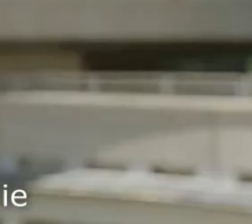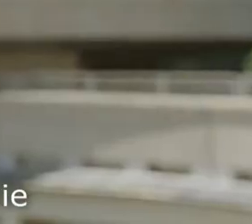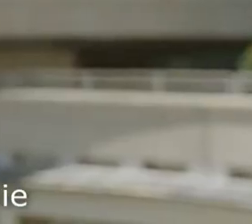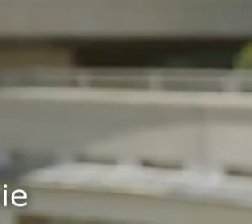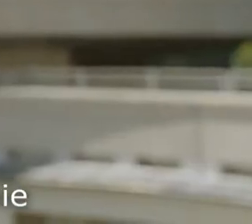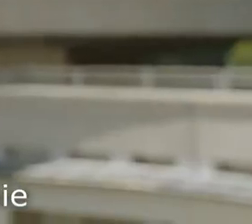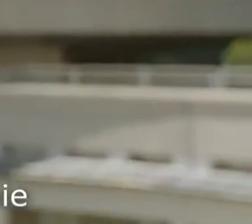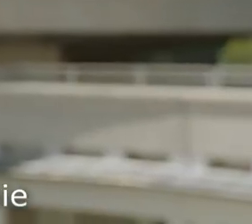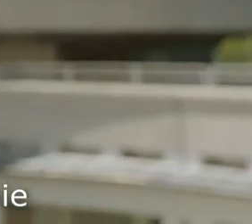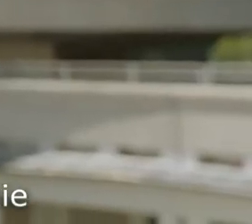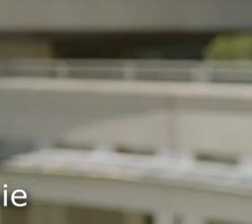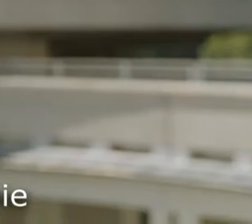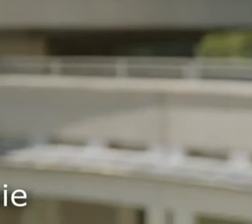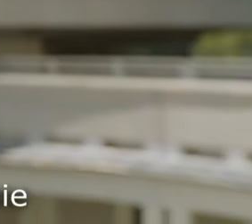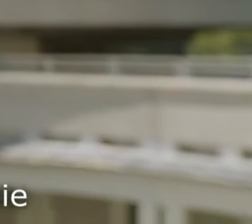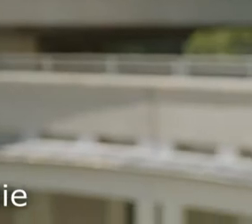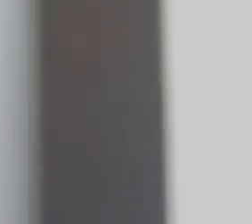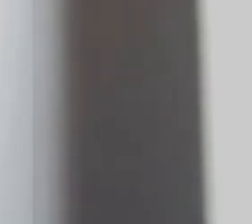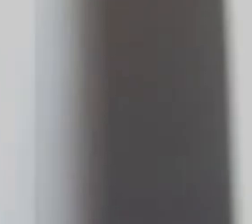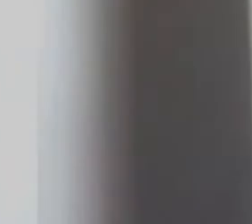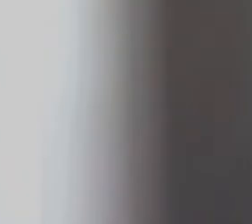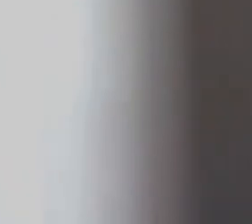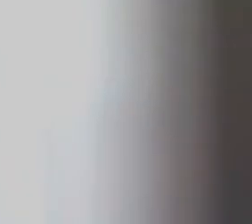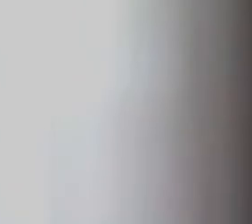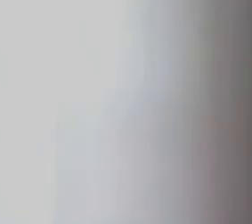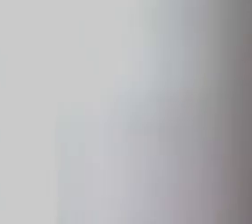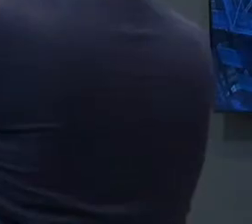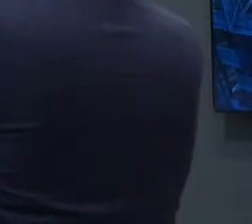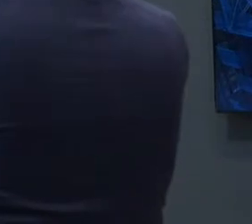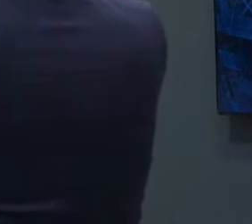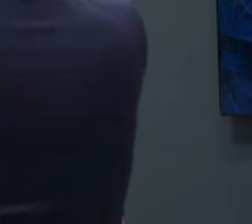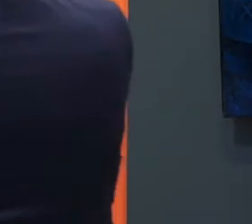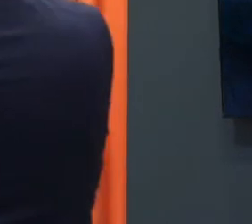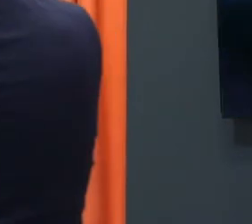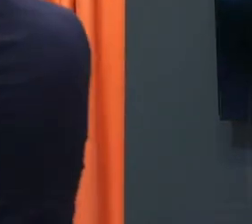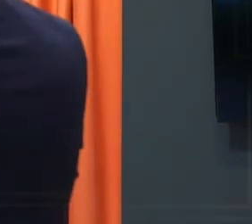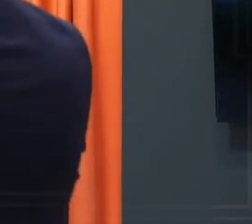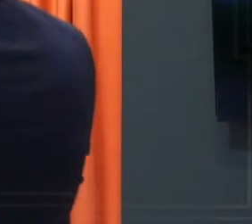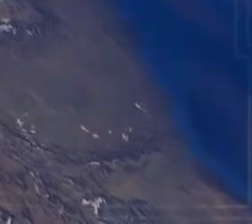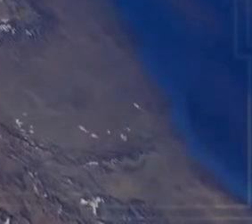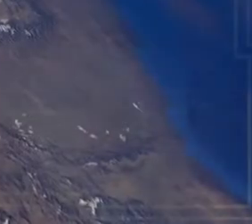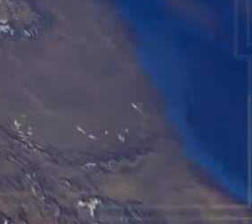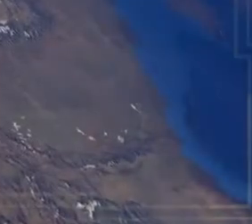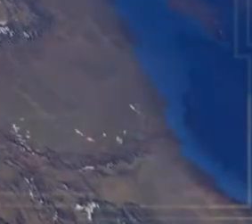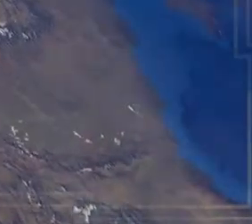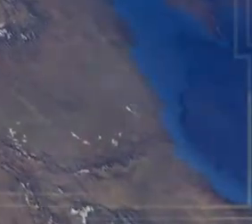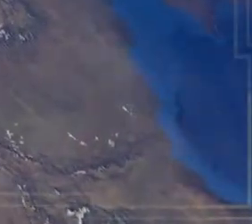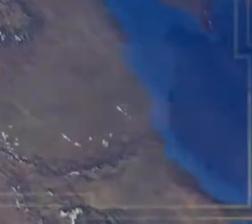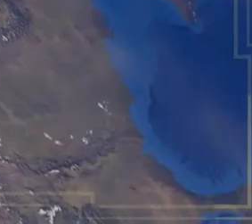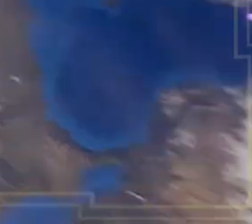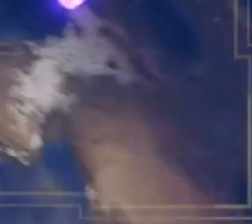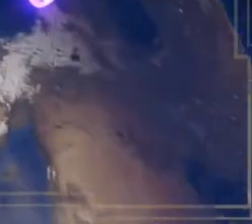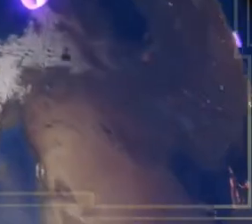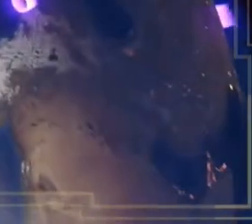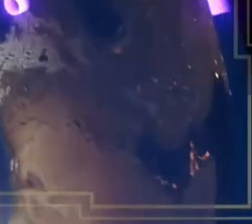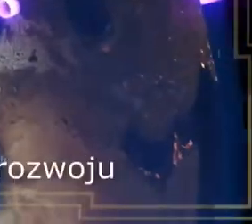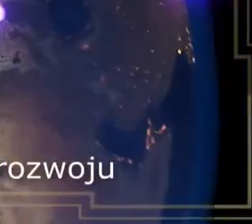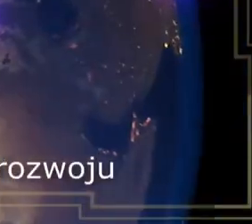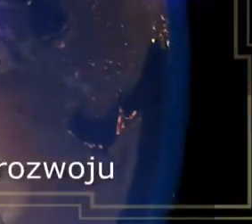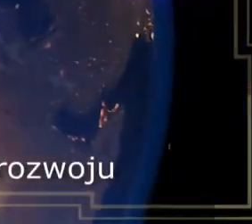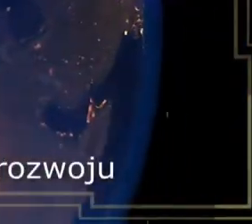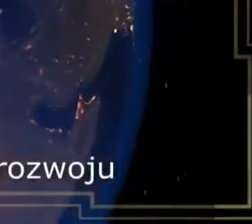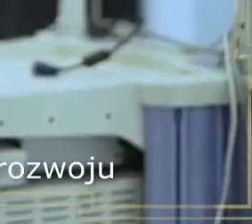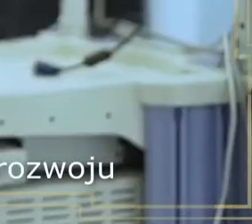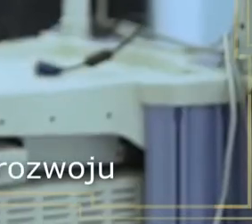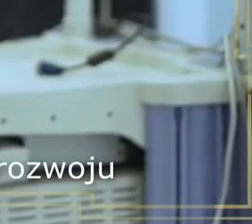I myślę, że to jest najlepsze podsumowanie. Dziesiątek tysięcy inwestycji. Jak dzisiaj jest postrzegany Śląsk jako nowoczesny region,